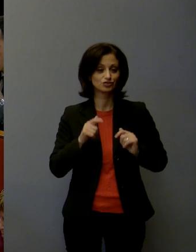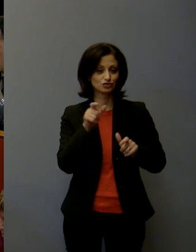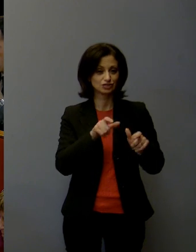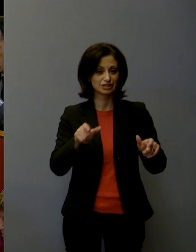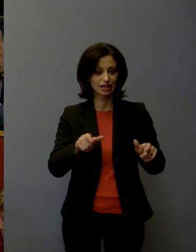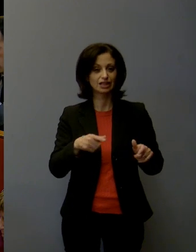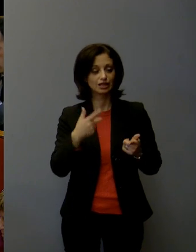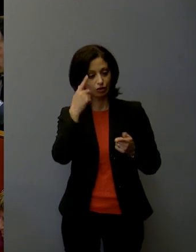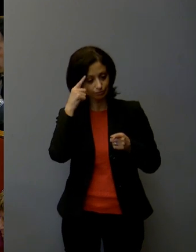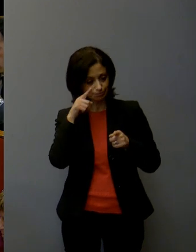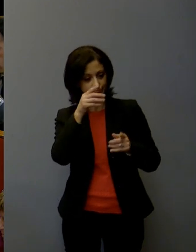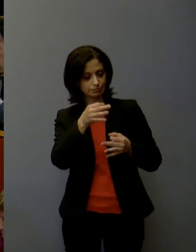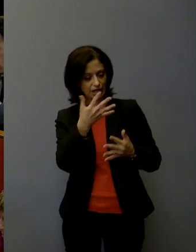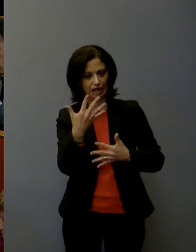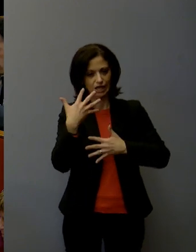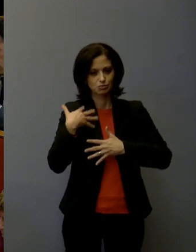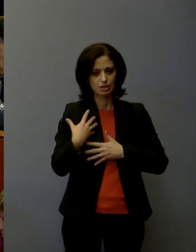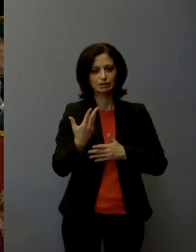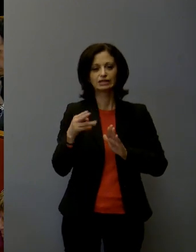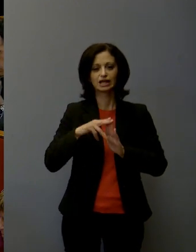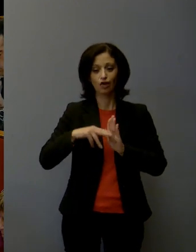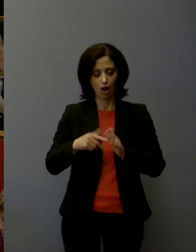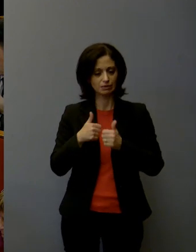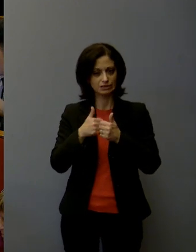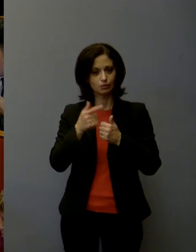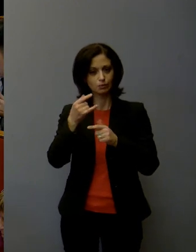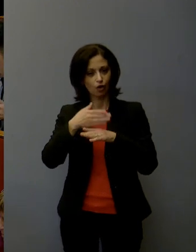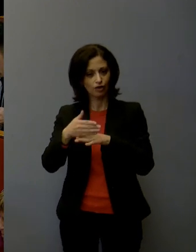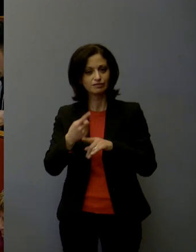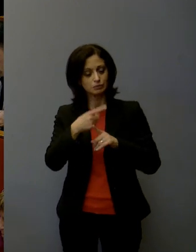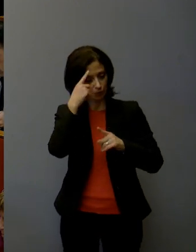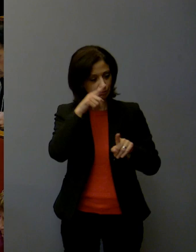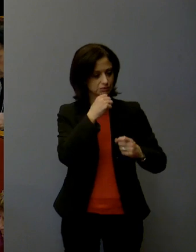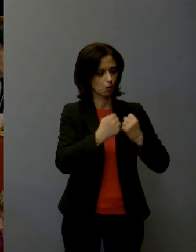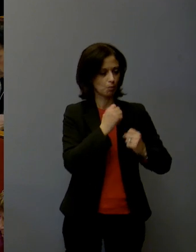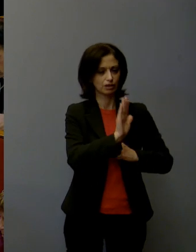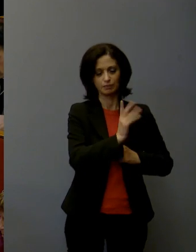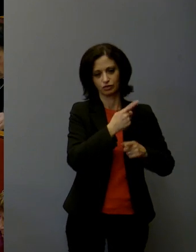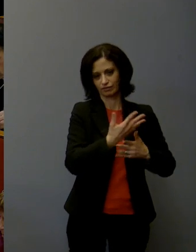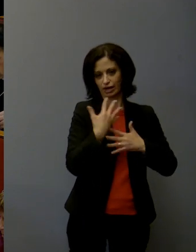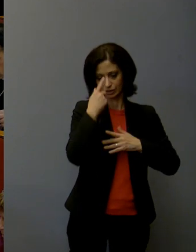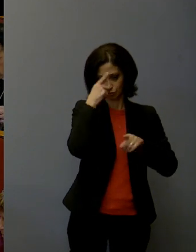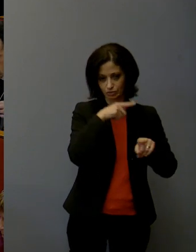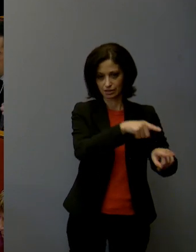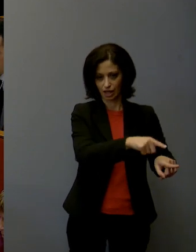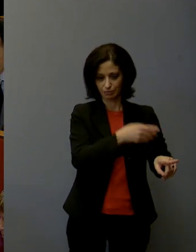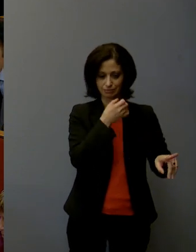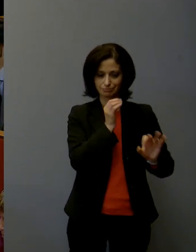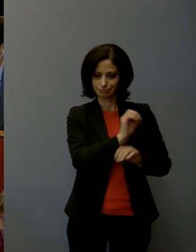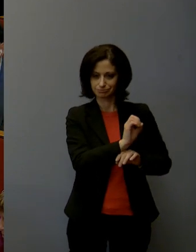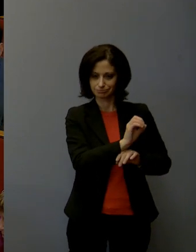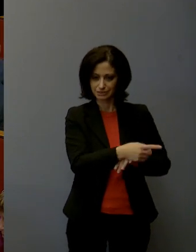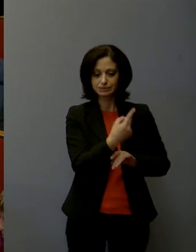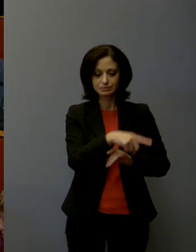farsi carico anche delle sue azioni che vanno al di fuori delle norme condivise e quindi quello che